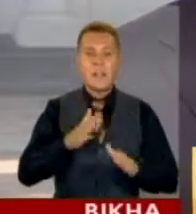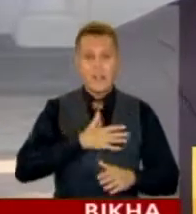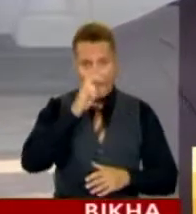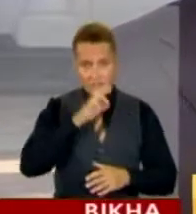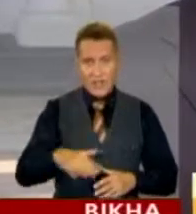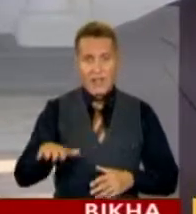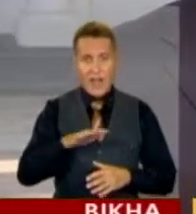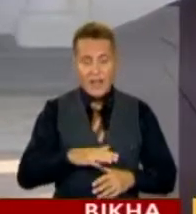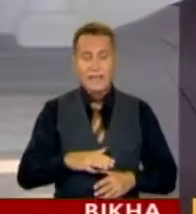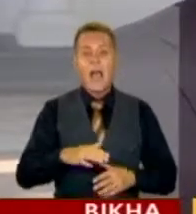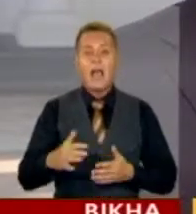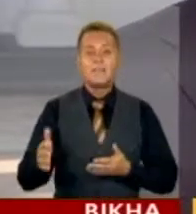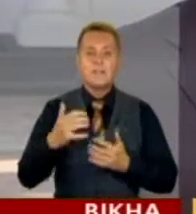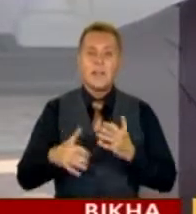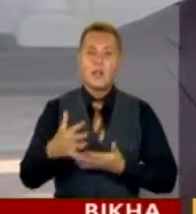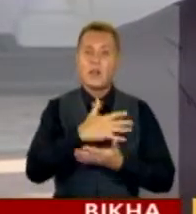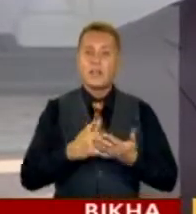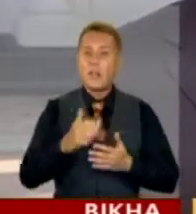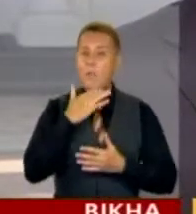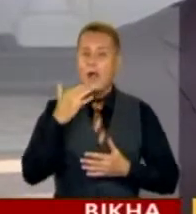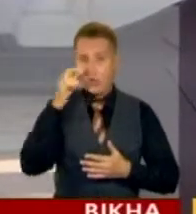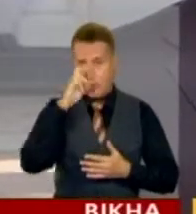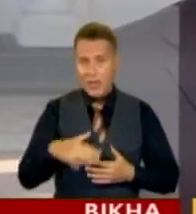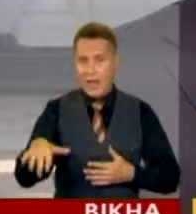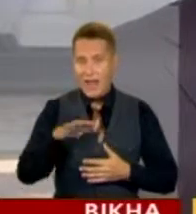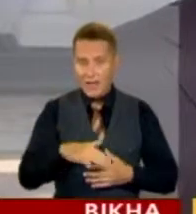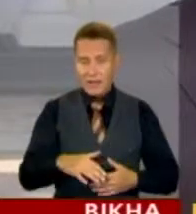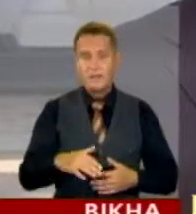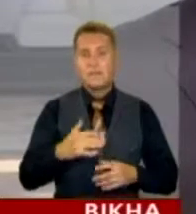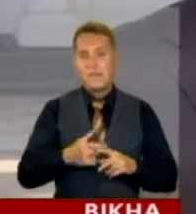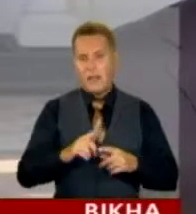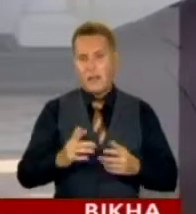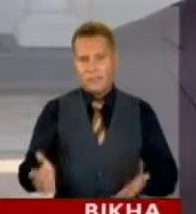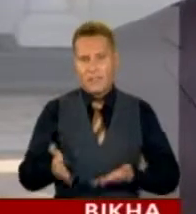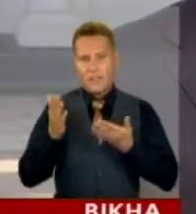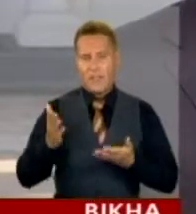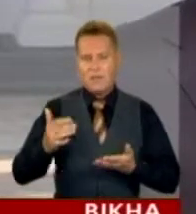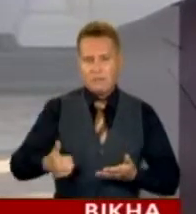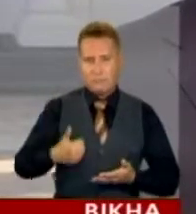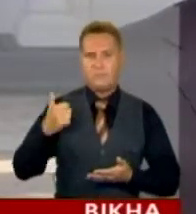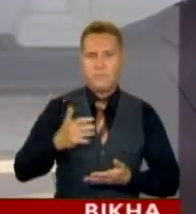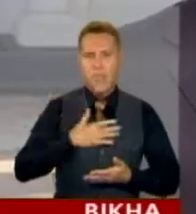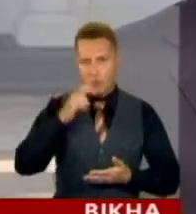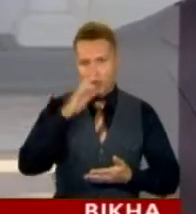колекціонерів багатьох країн, що підніме ще вище нашу Україну на світовій арені.